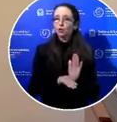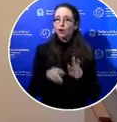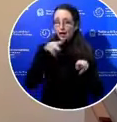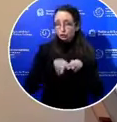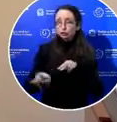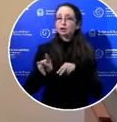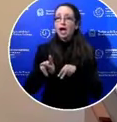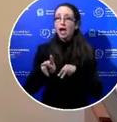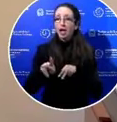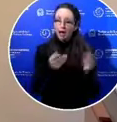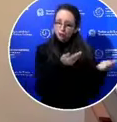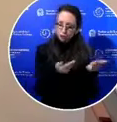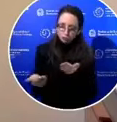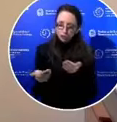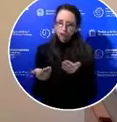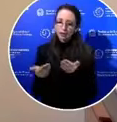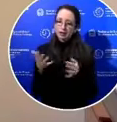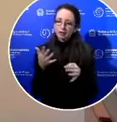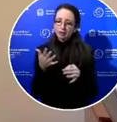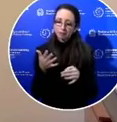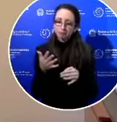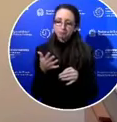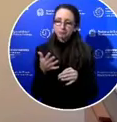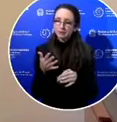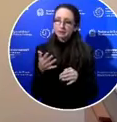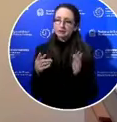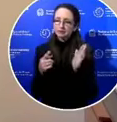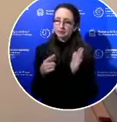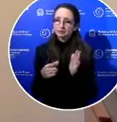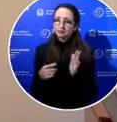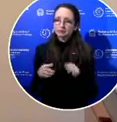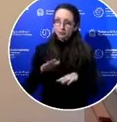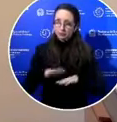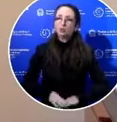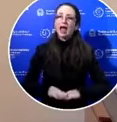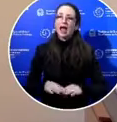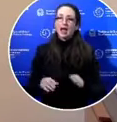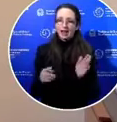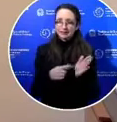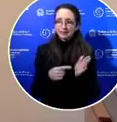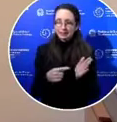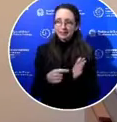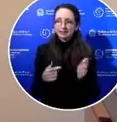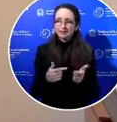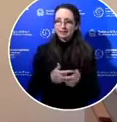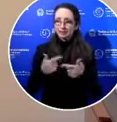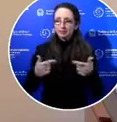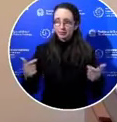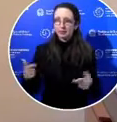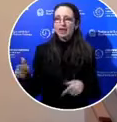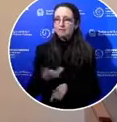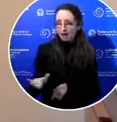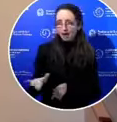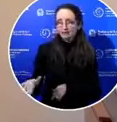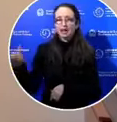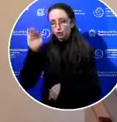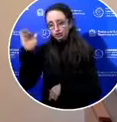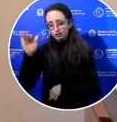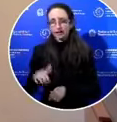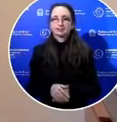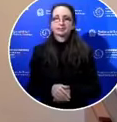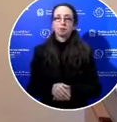tutela dei diritti e lo sviluppo dei soggetti in età evolutiva, il cosiddetto Piano Nazionale Infanzia e Adolescenza. È